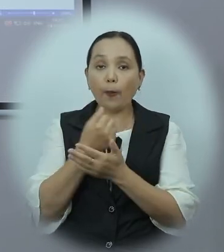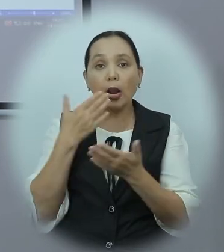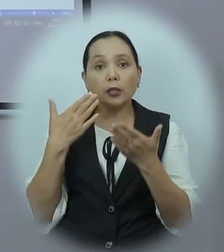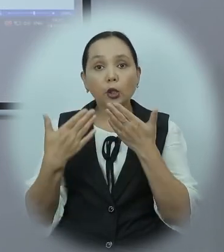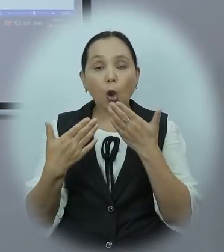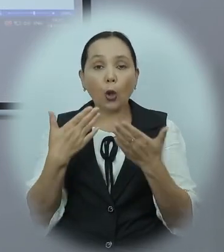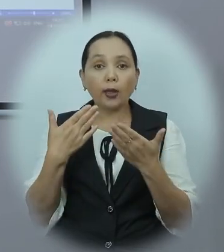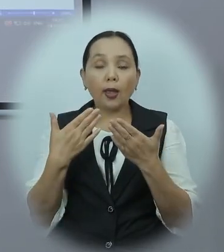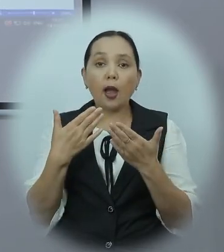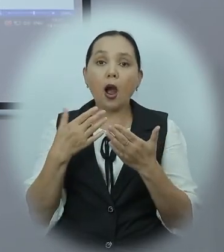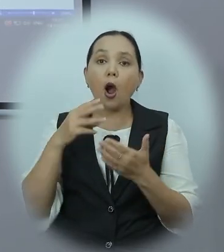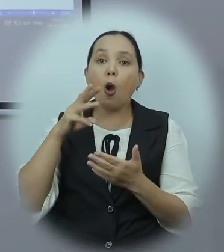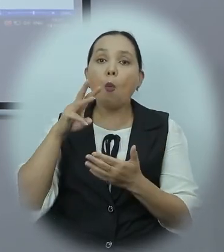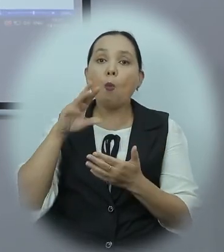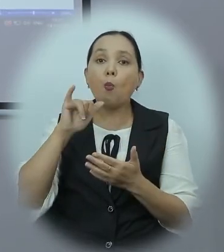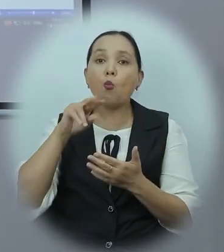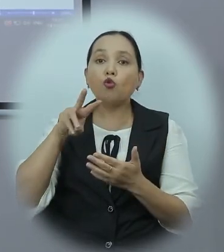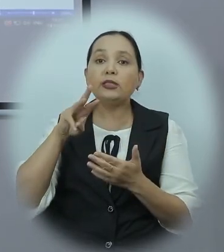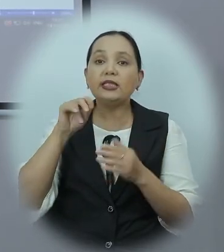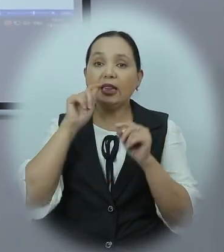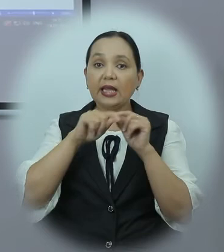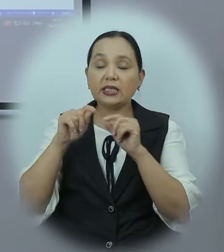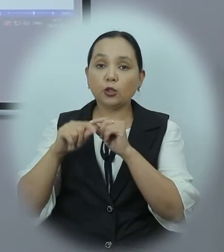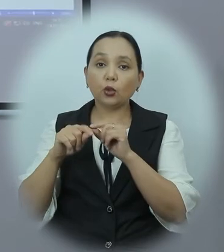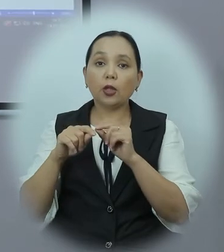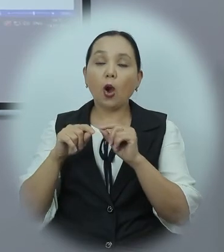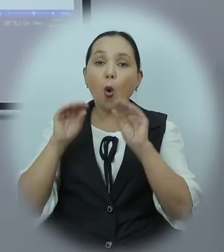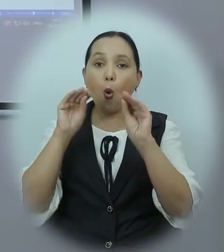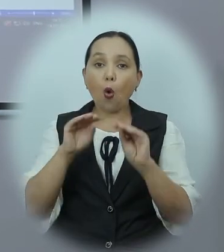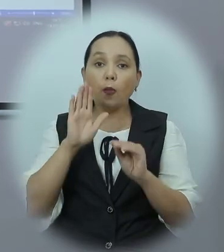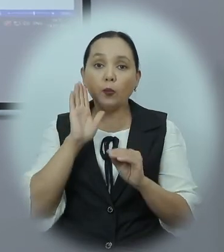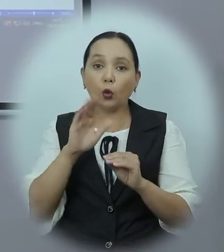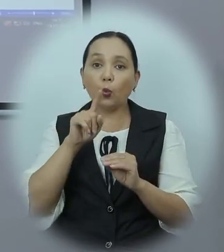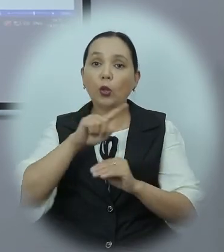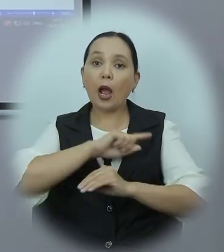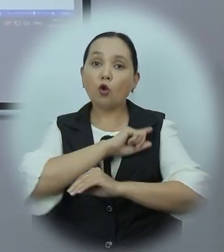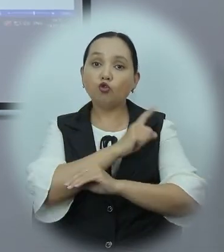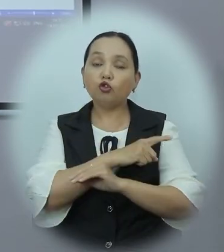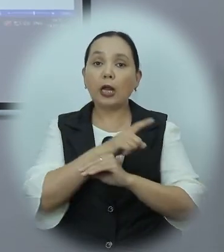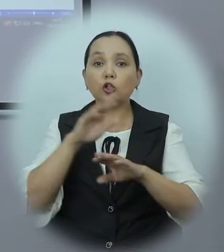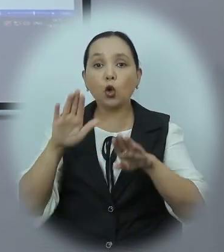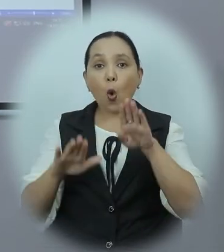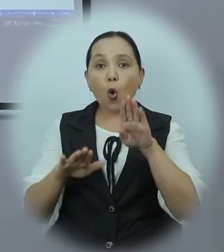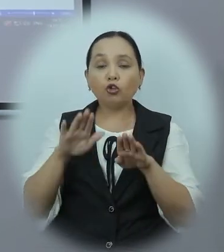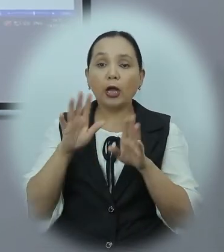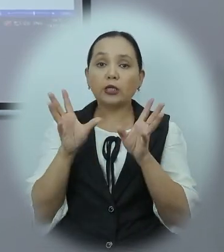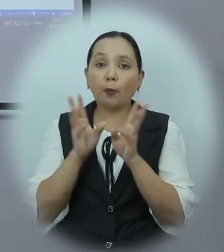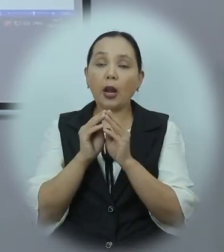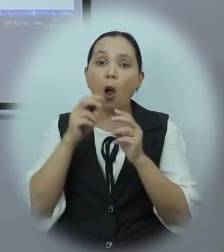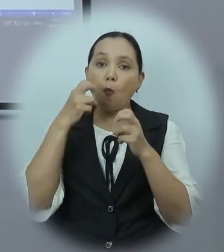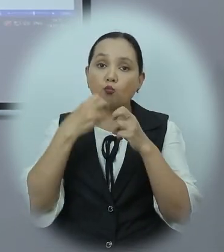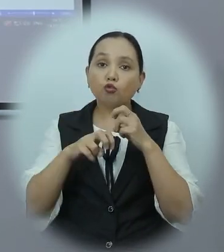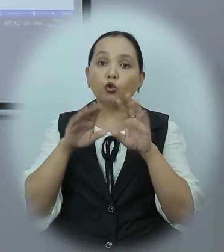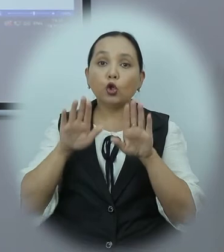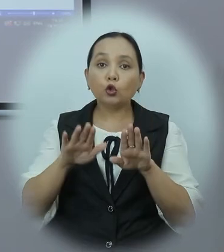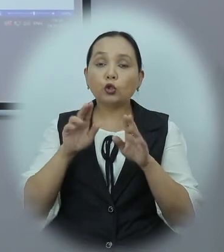yoki multitesterda voltga qo'yib turib, unda kuchlanishni o'lchash bilan buzuqlik